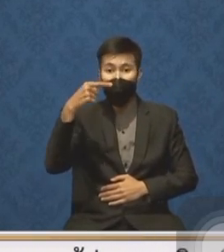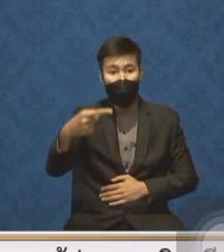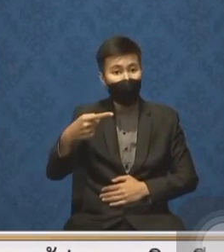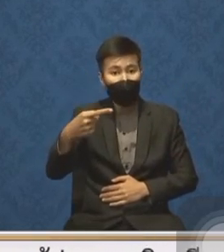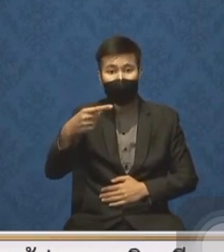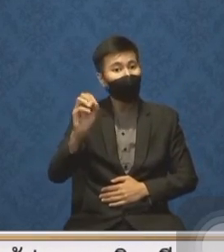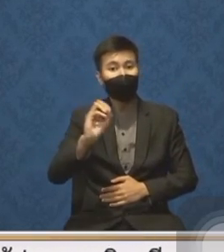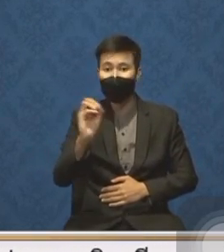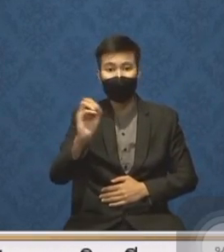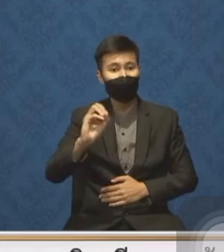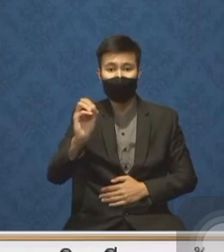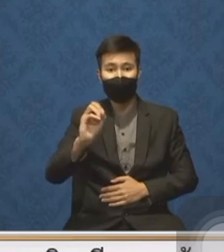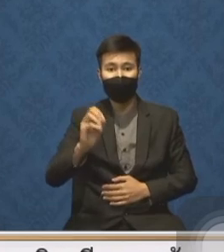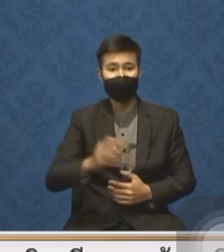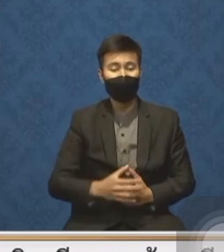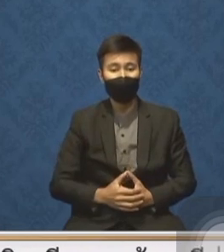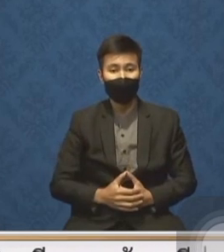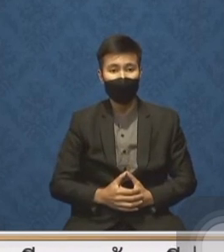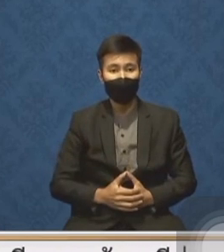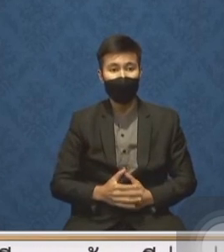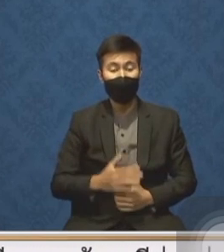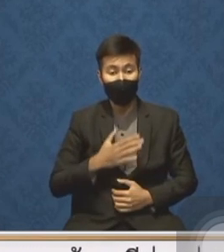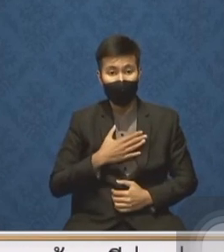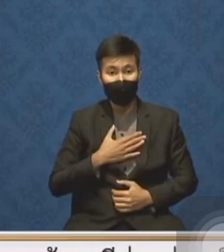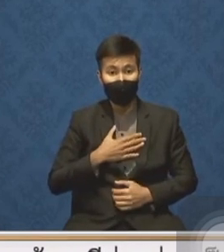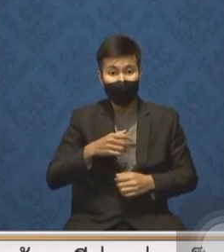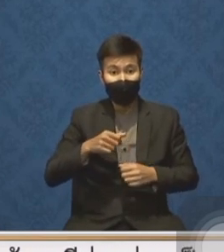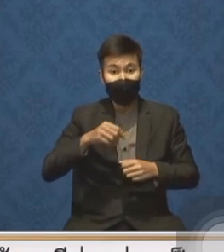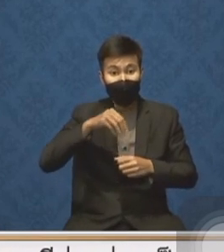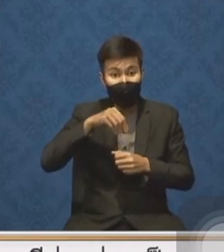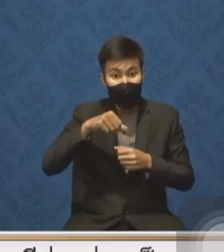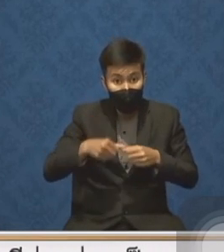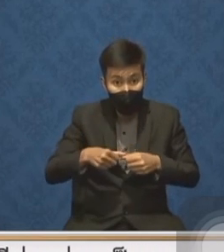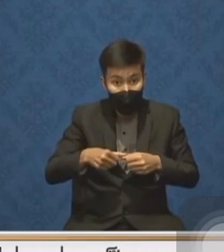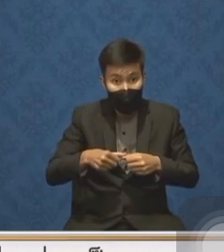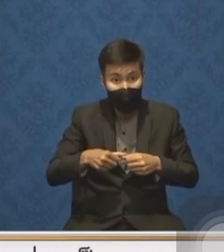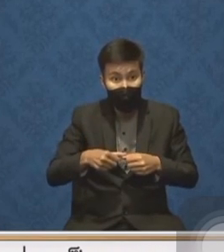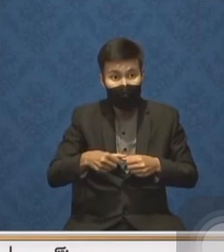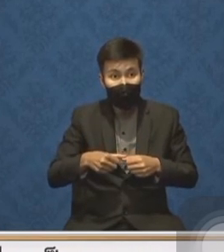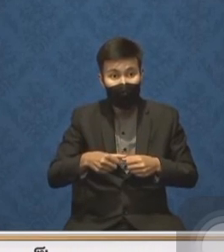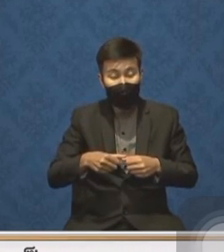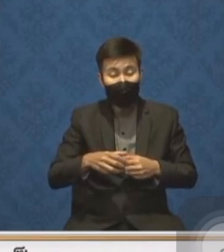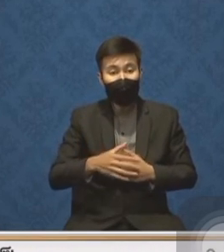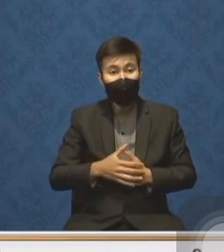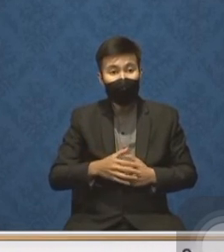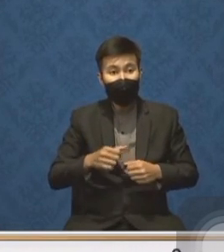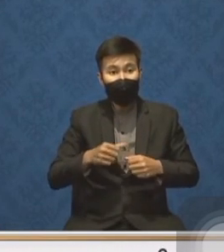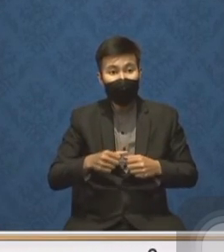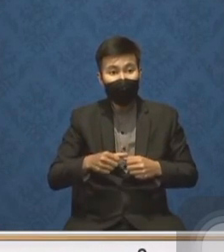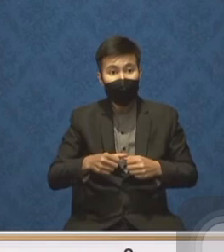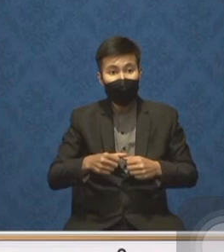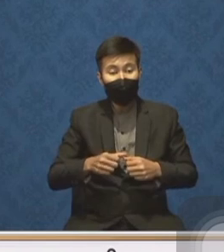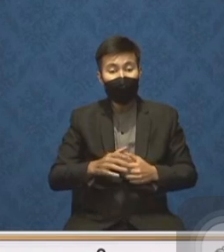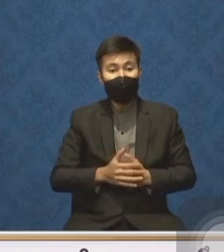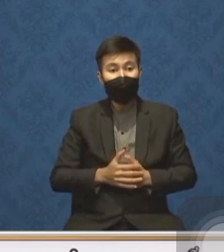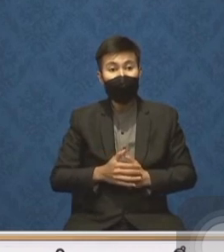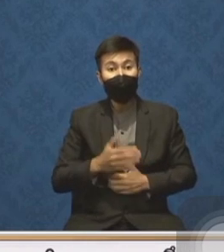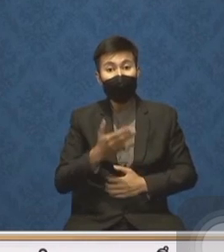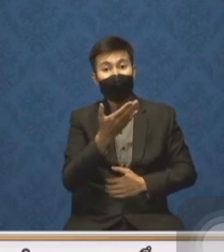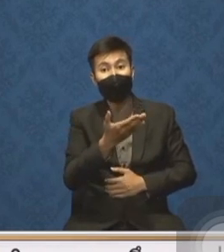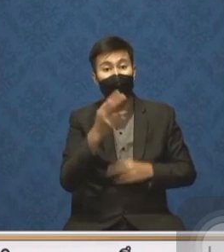ครับผมอยู่ในพื้นที่มีหลายคนครับที่เดินมาบอกผมว่าท่านนายกเป็นค